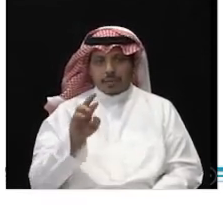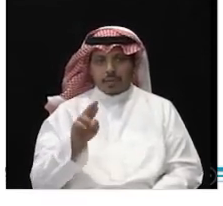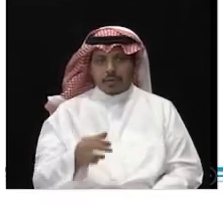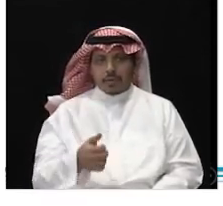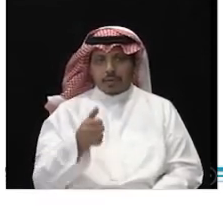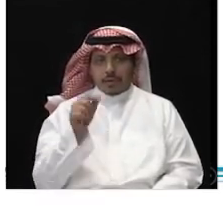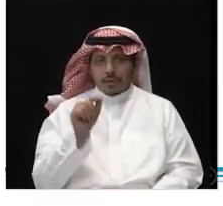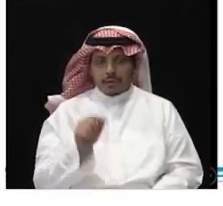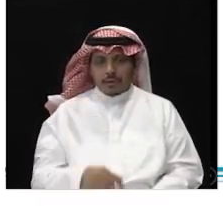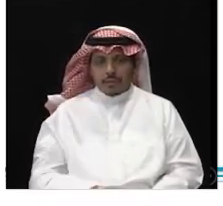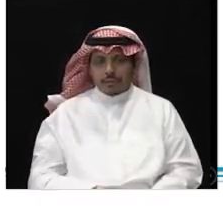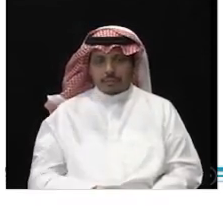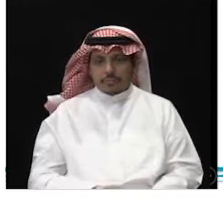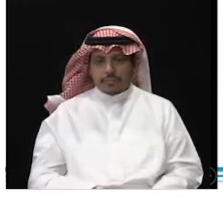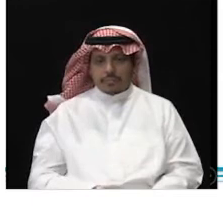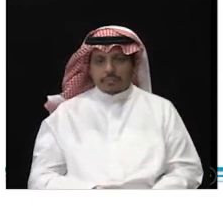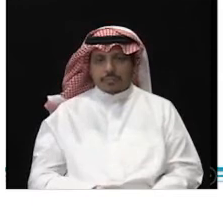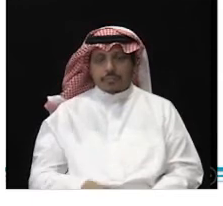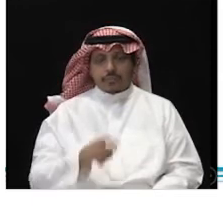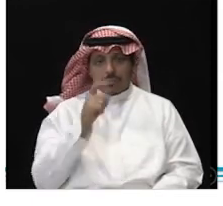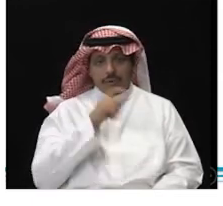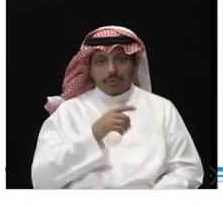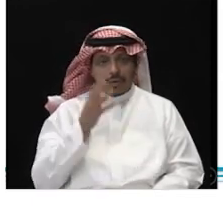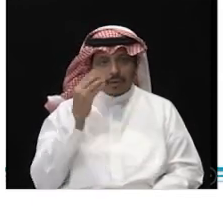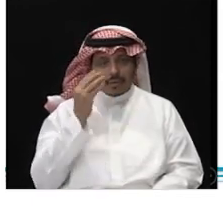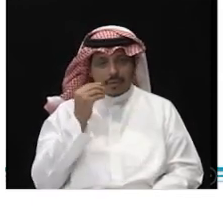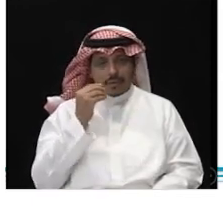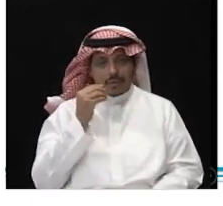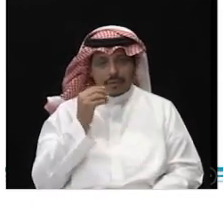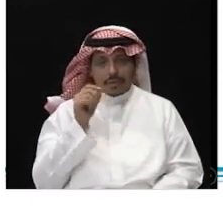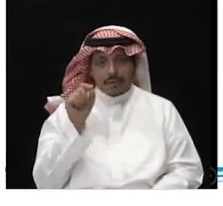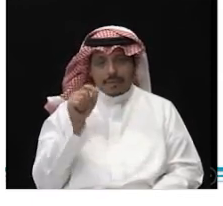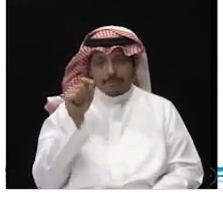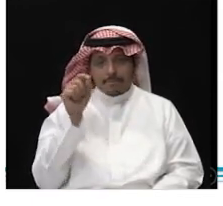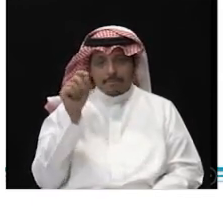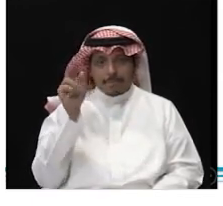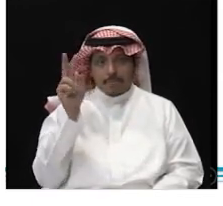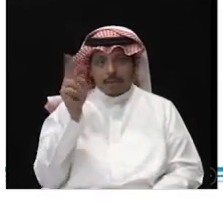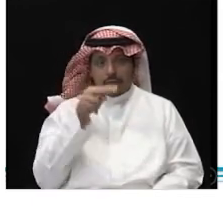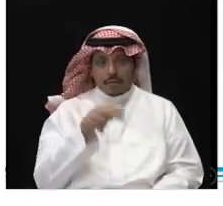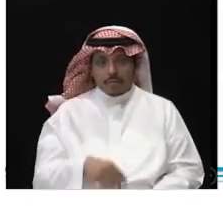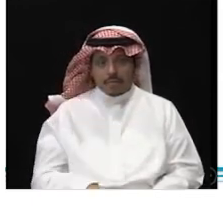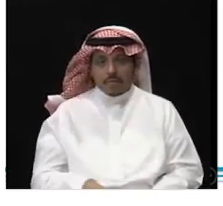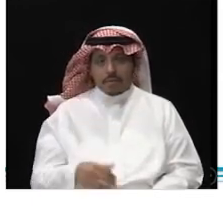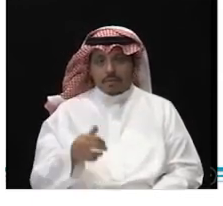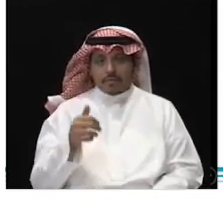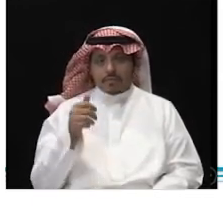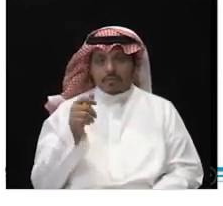جزاء. فلا بد أن تعرف بأن تنوين الفتح متى ما رأيته تقرأه أن،